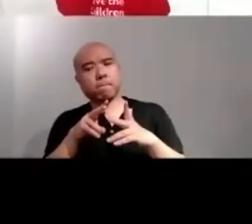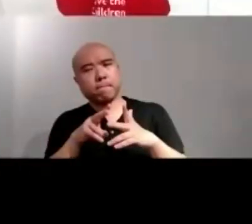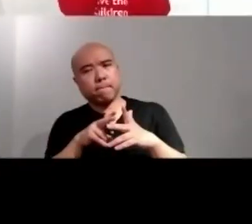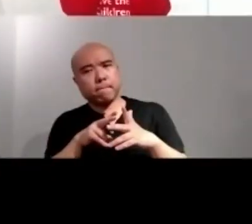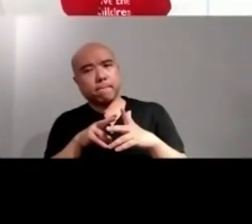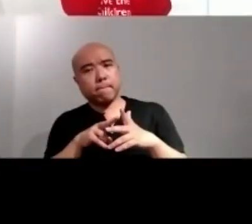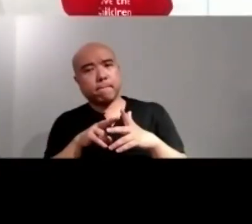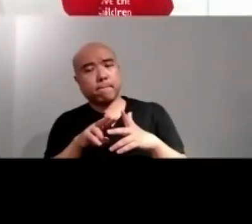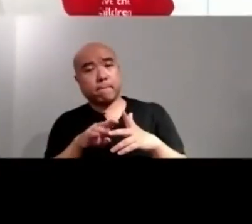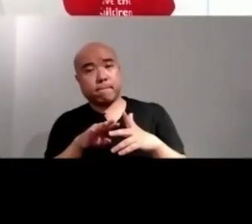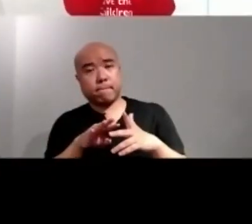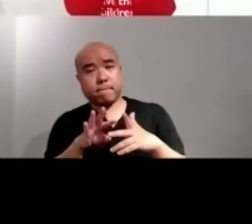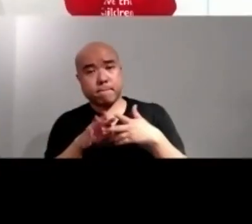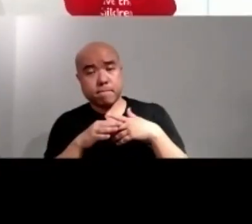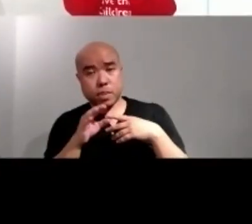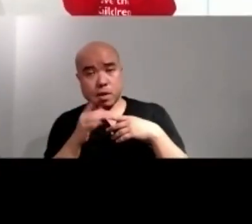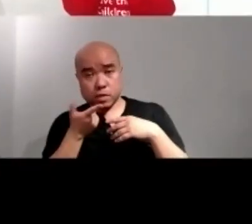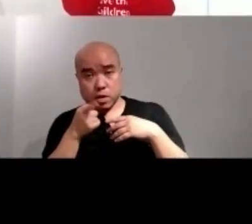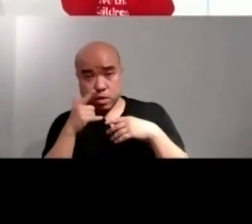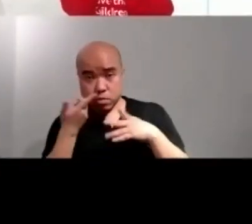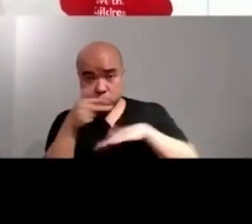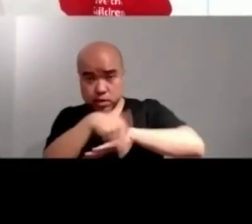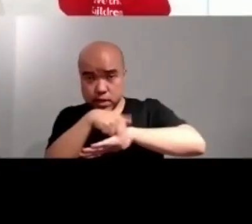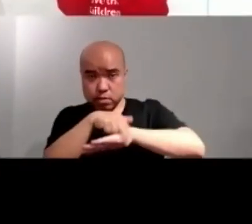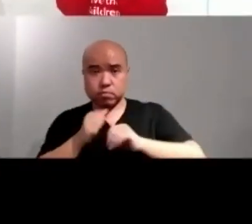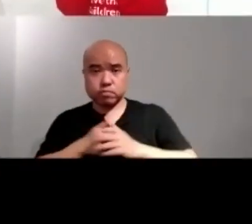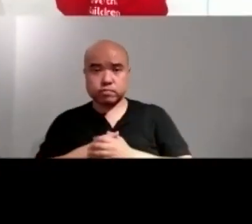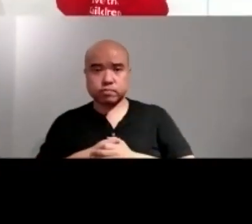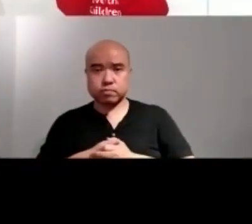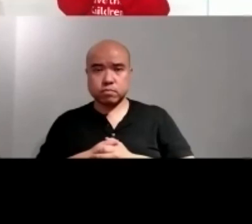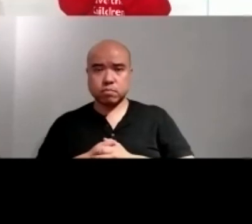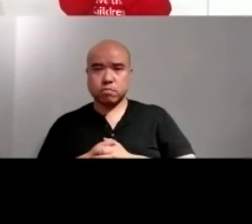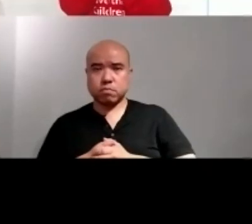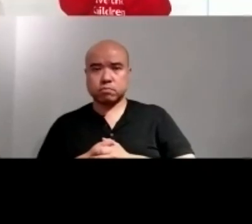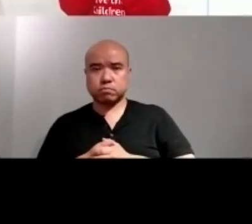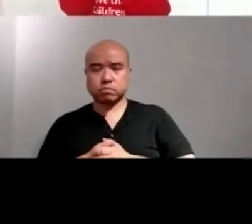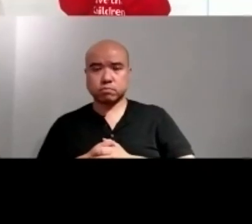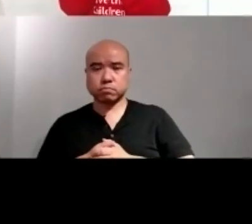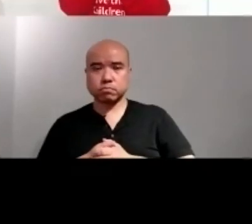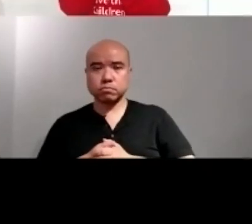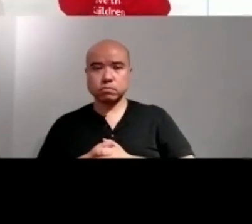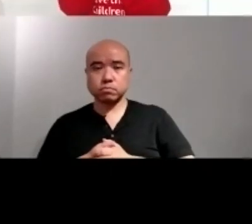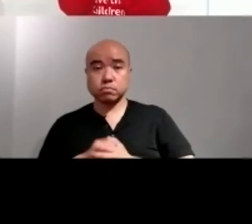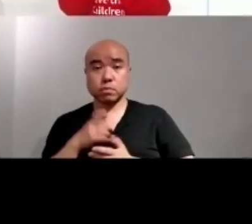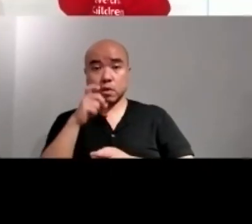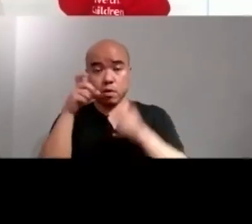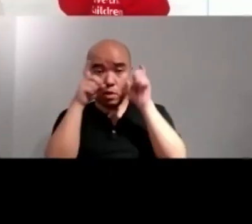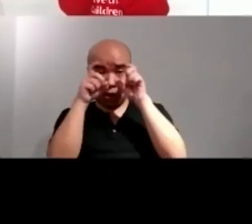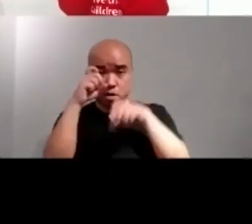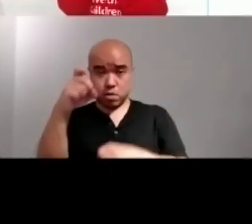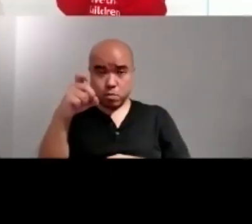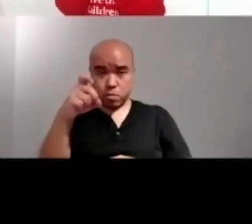新鲜鬼热辣嘅 Ulang account。咁喺呢度啦，你见到我哋第一出啦，有9张相啦。